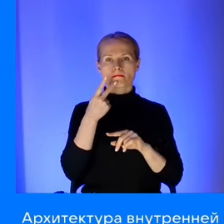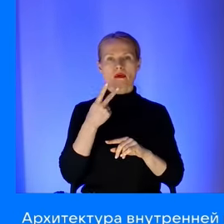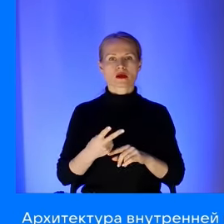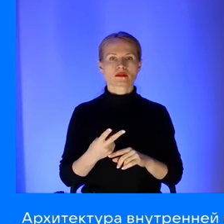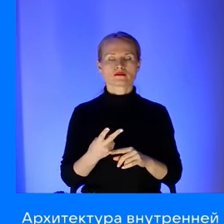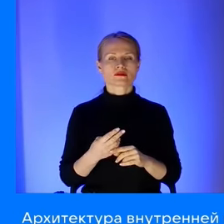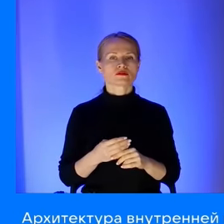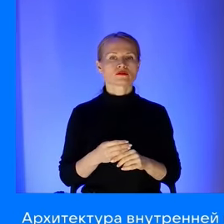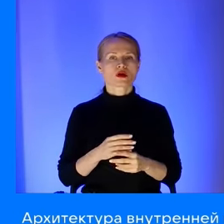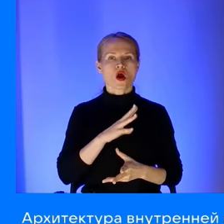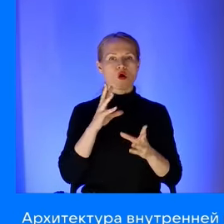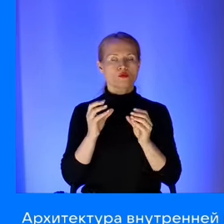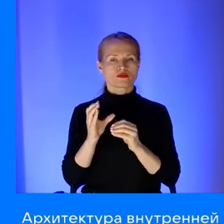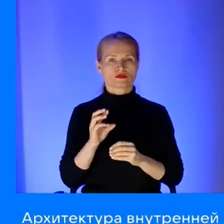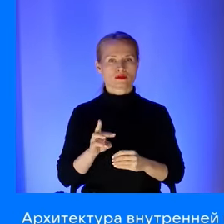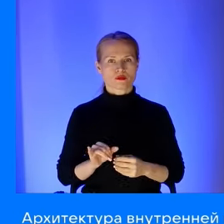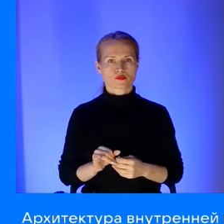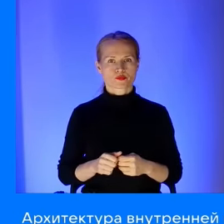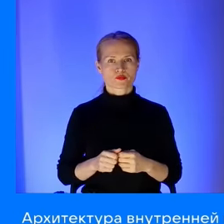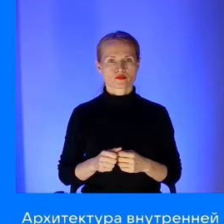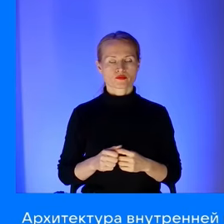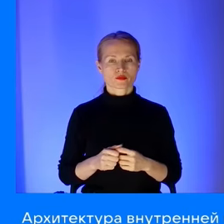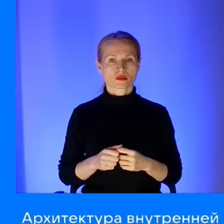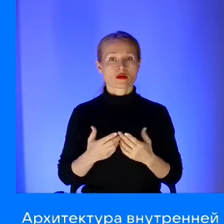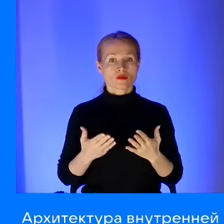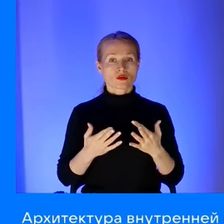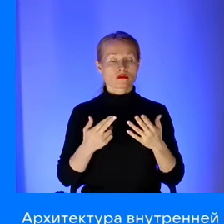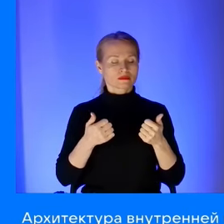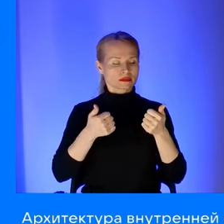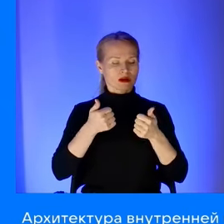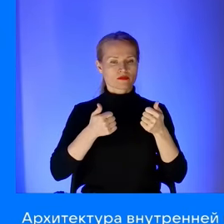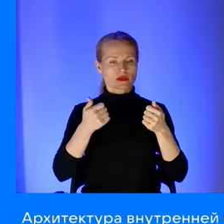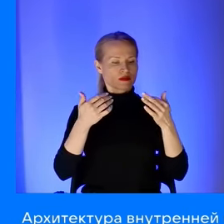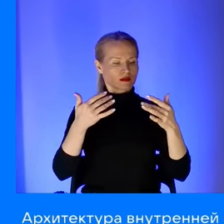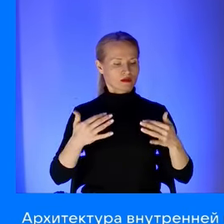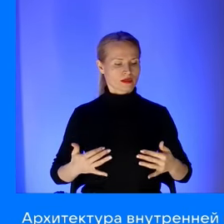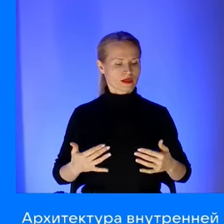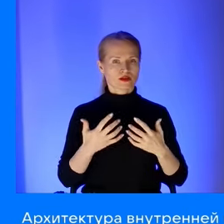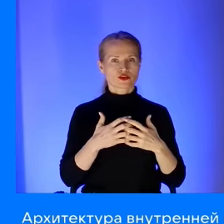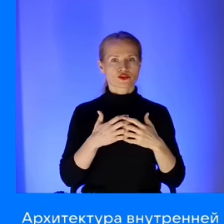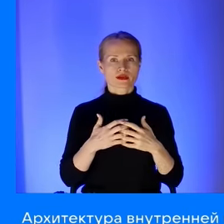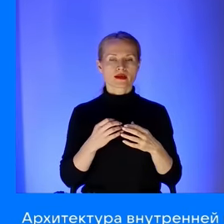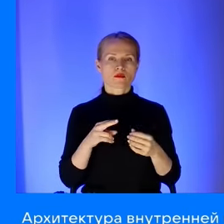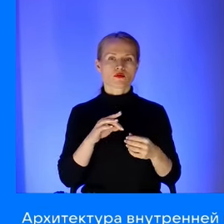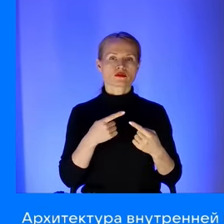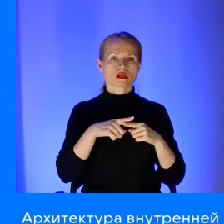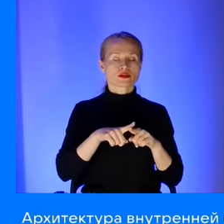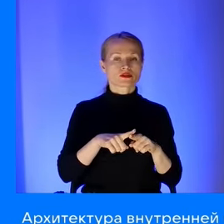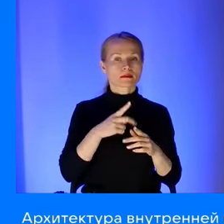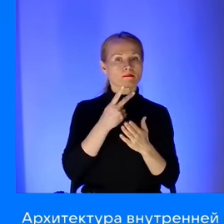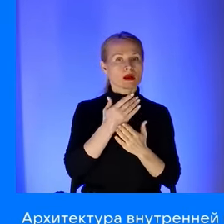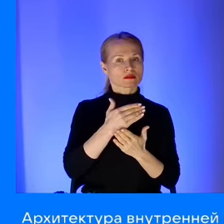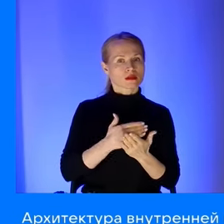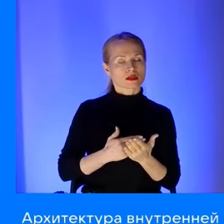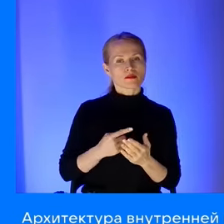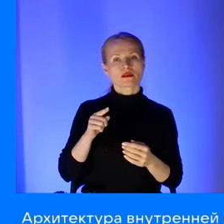там общей системой вот сравнили решение причём по как технологическим показателям так и по тем показателям